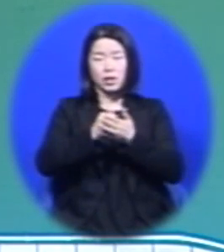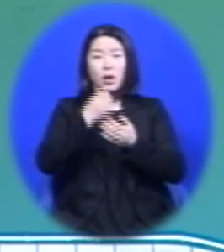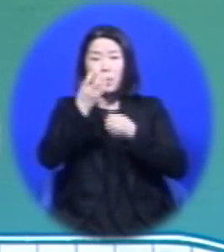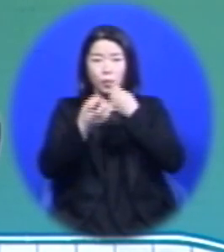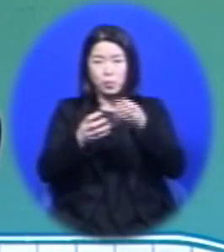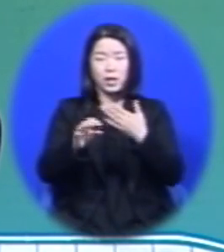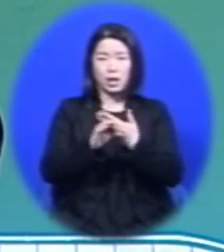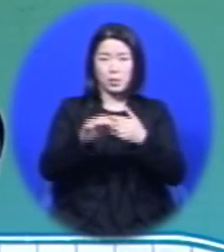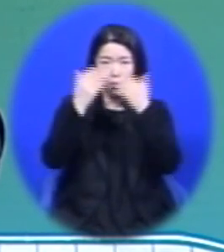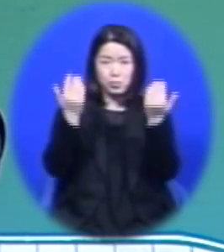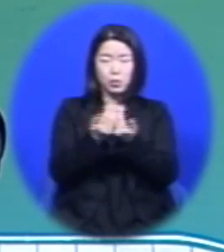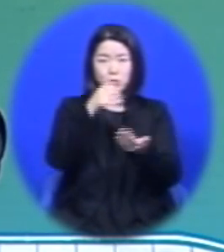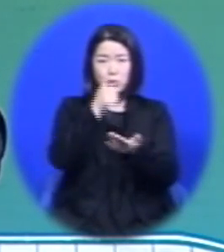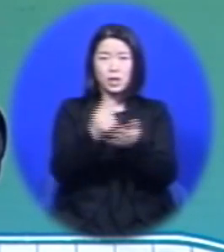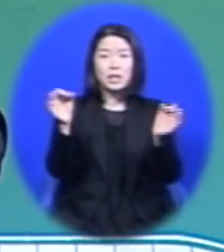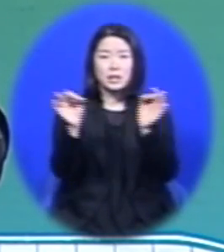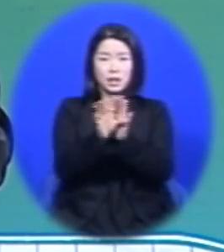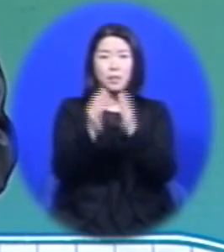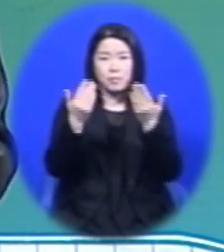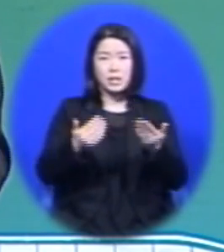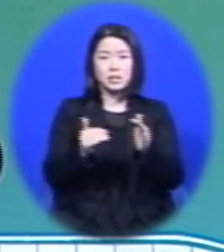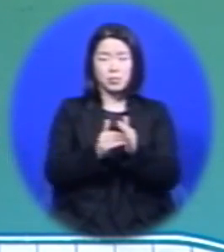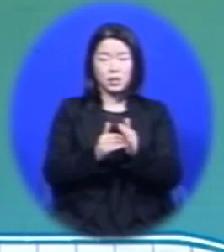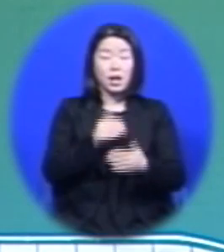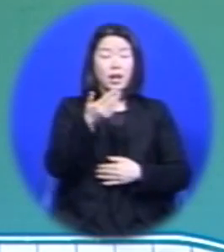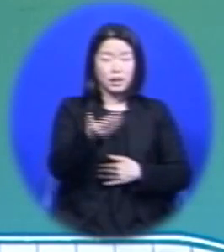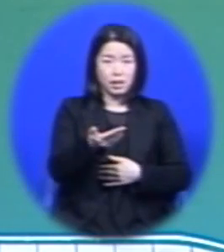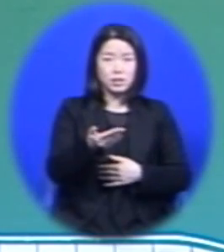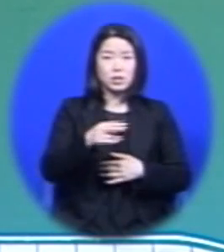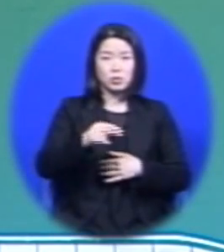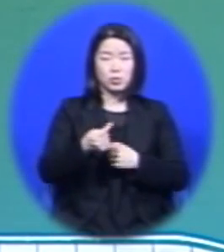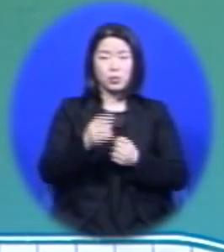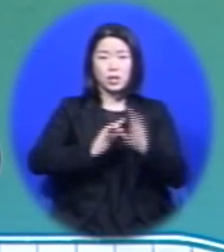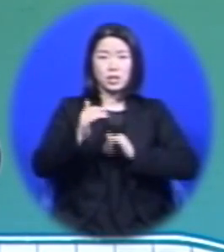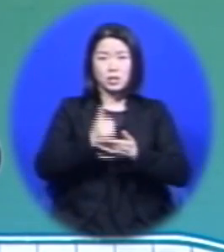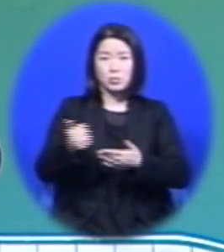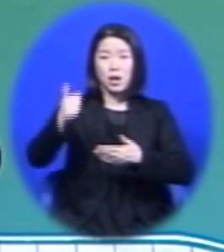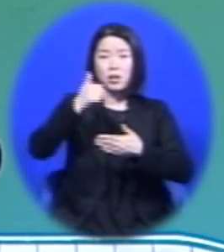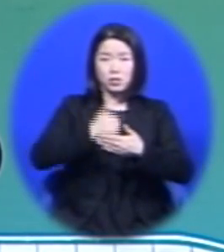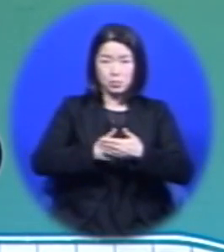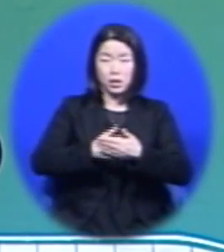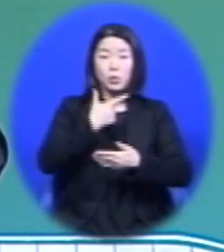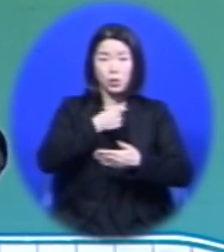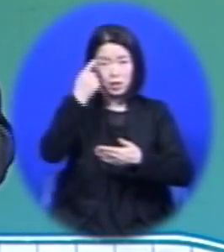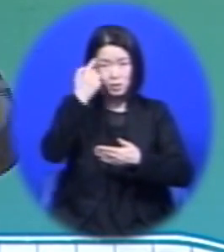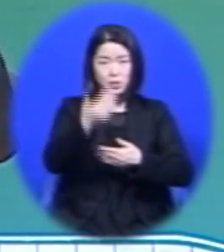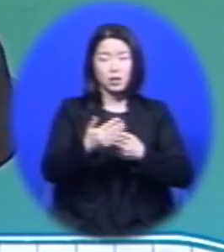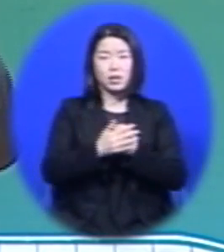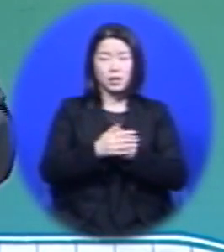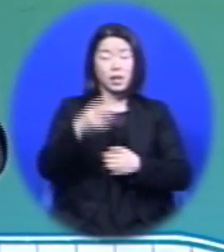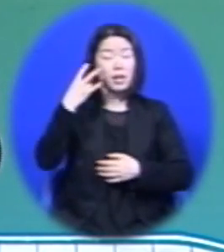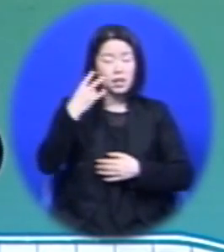그러면 모든 죄가 사함을 받습니다. 당신도 예수님을 영접하기를 원하십니까? 예,